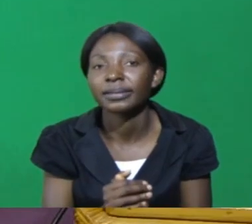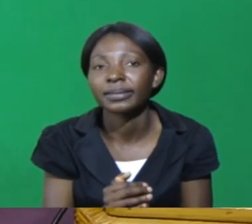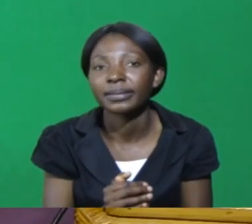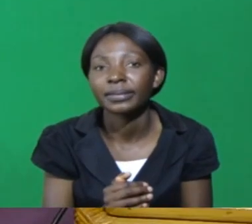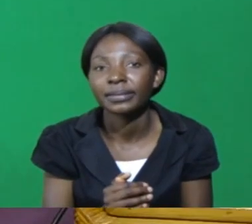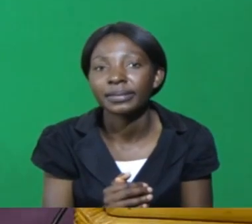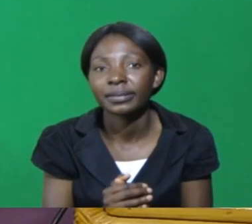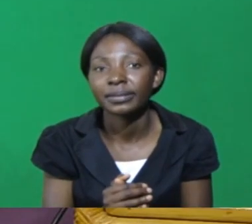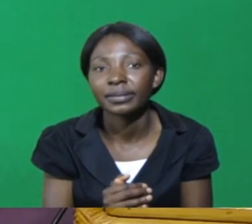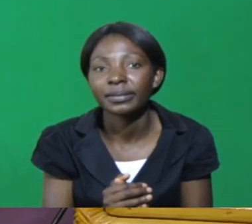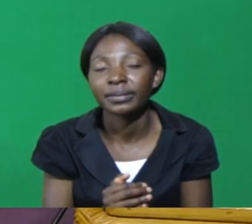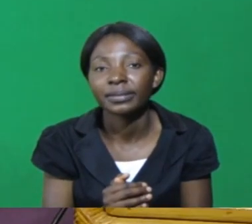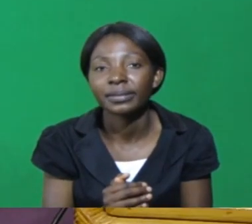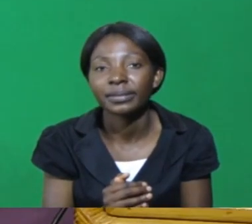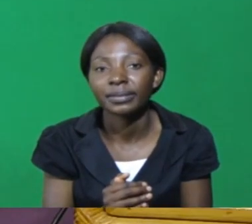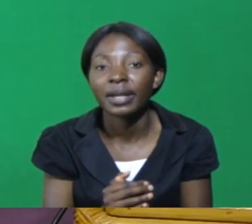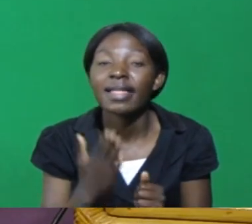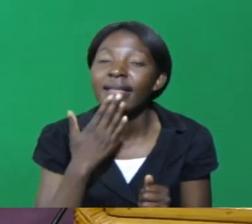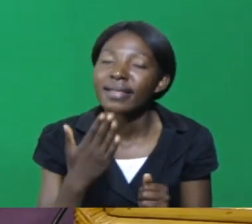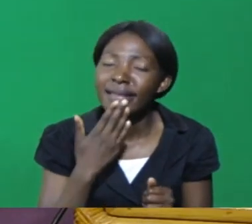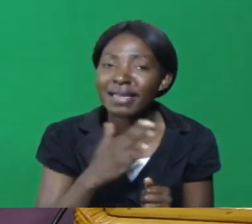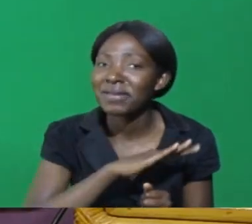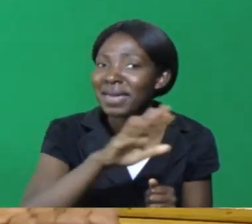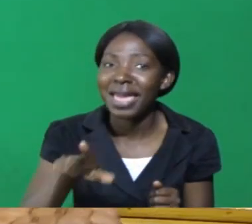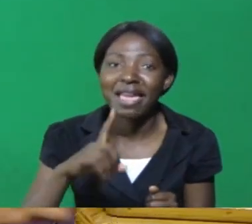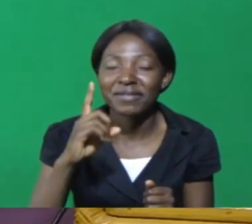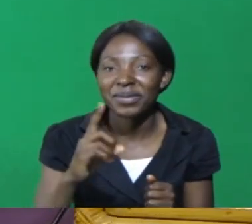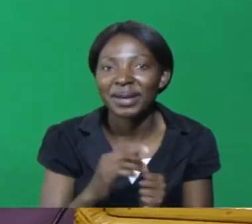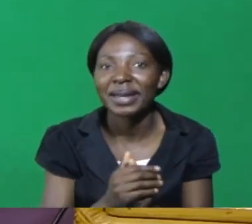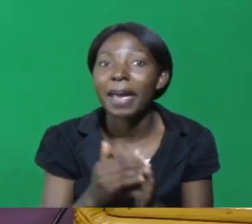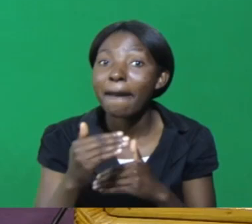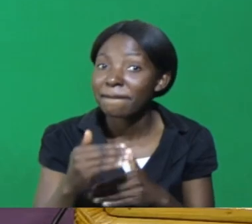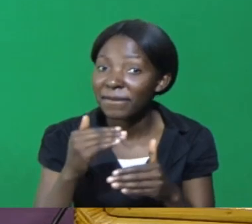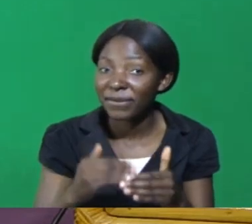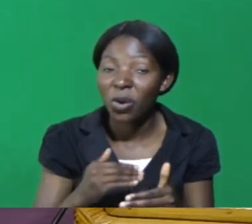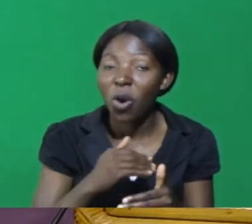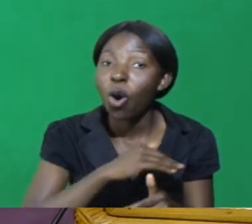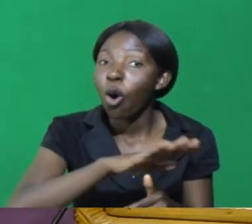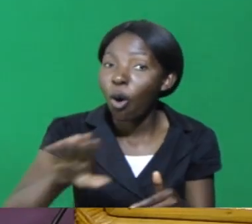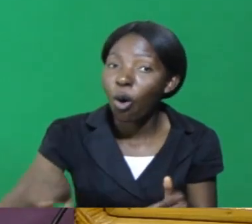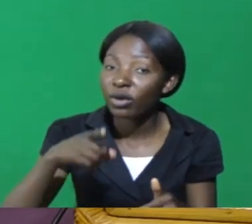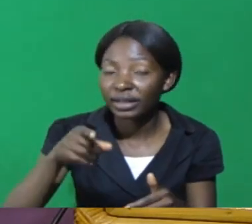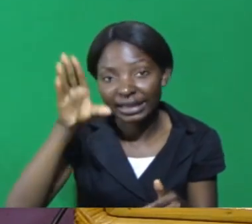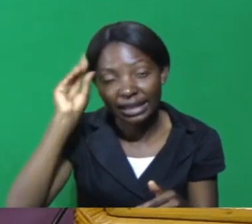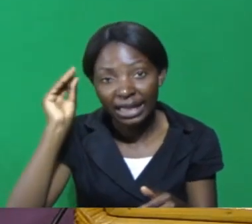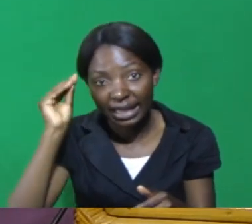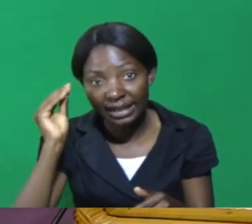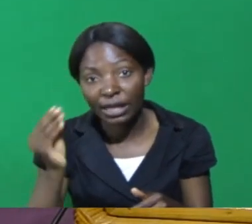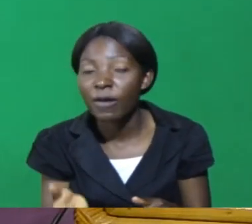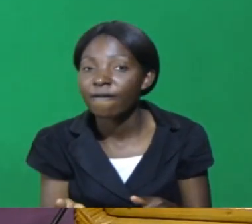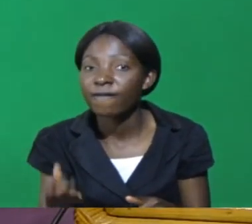Aiwa, ndoda kutoti muoneke vateereri. Tinotenda vateereri maybe musati mavaoneka. Zvidzidzo izvi vateereri tiri